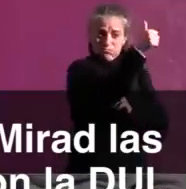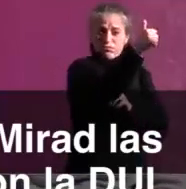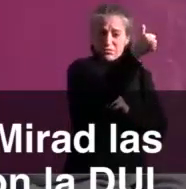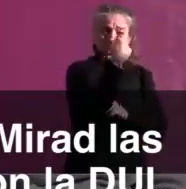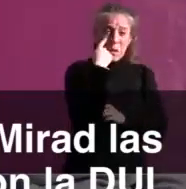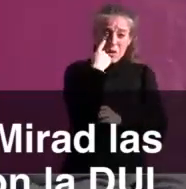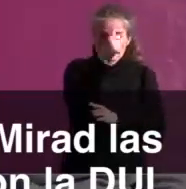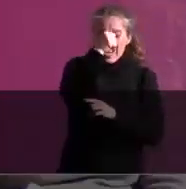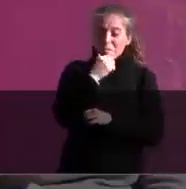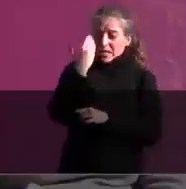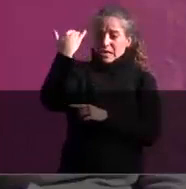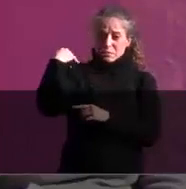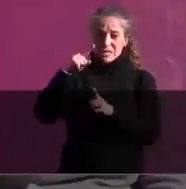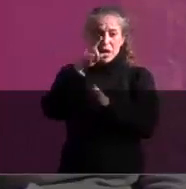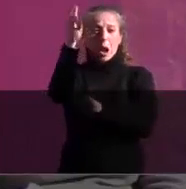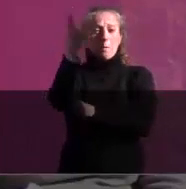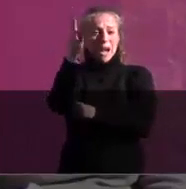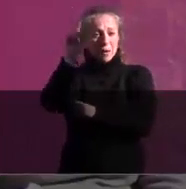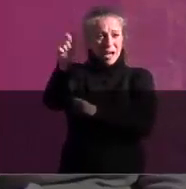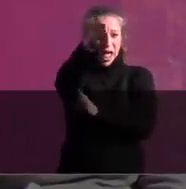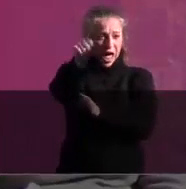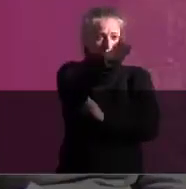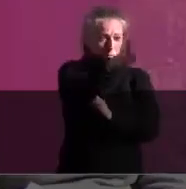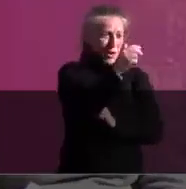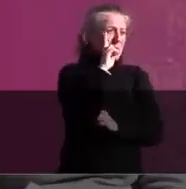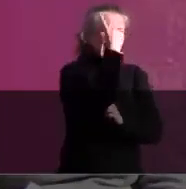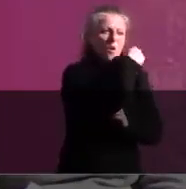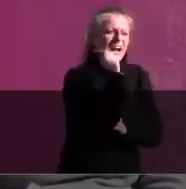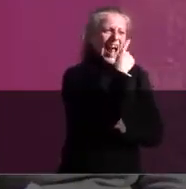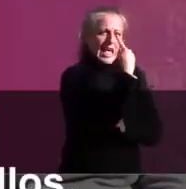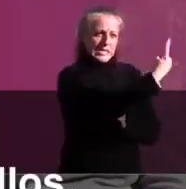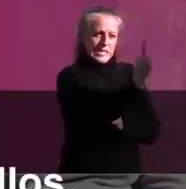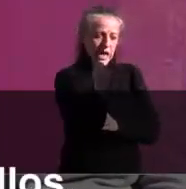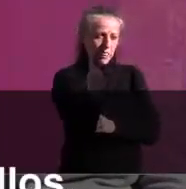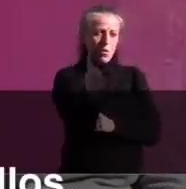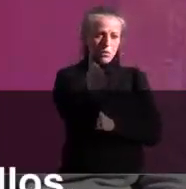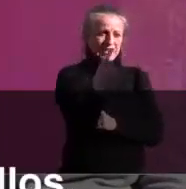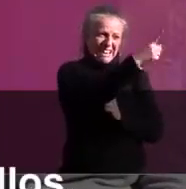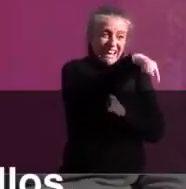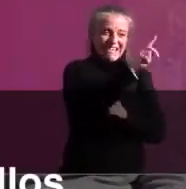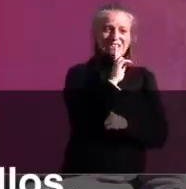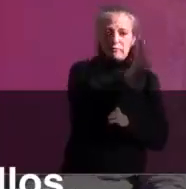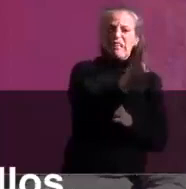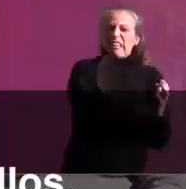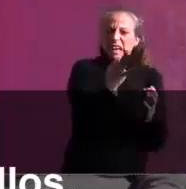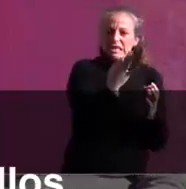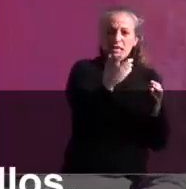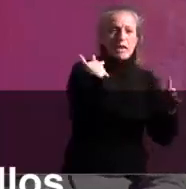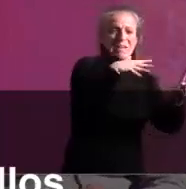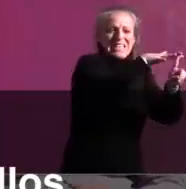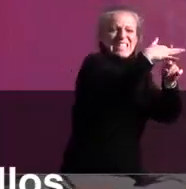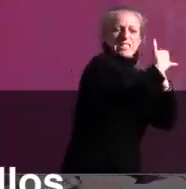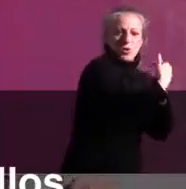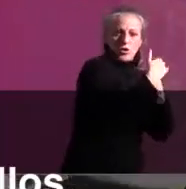del dia que van aprovar la DUI. Mireu les seves cares. Les seves cares ho deien tot. Sabien que el que estaven fent els li feia mal